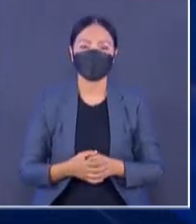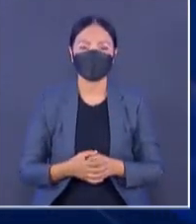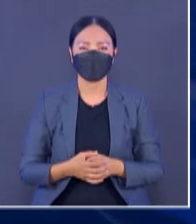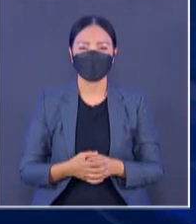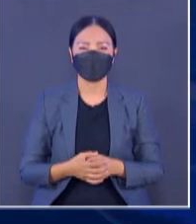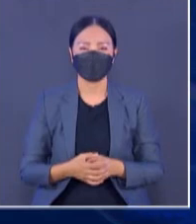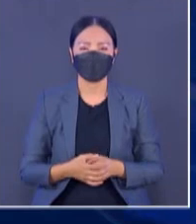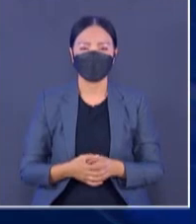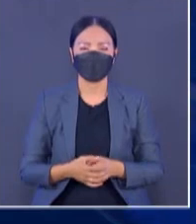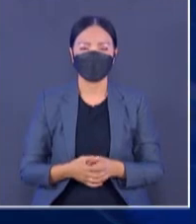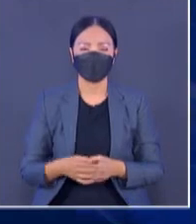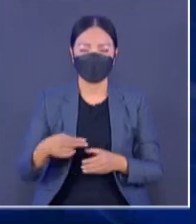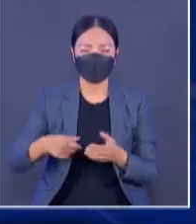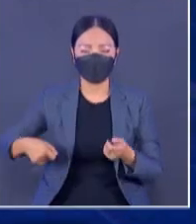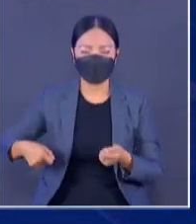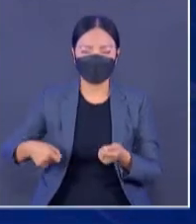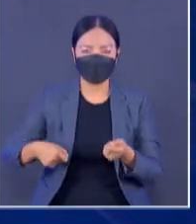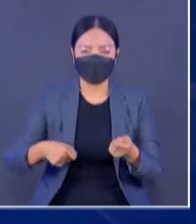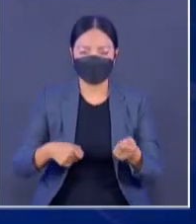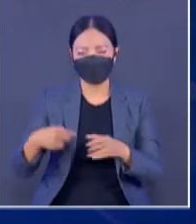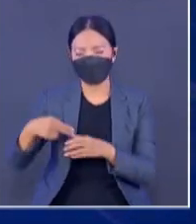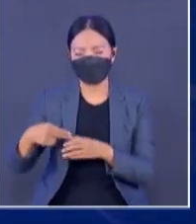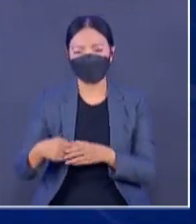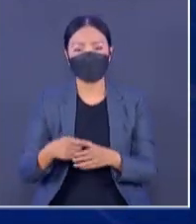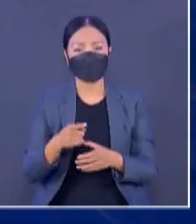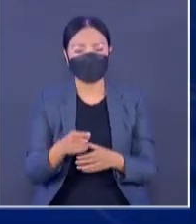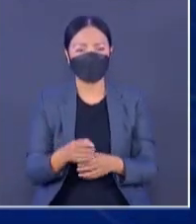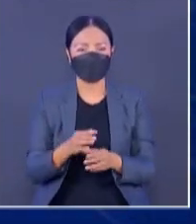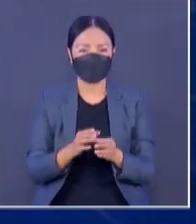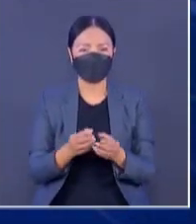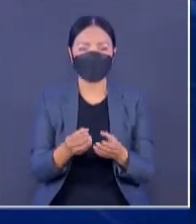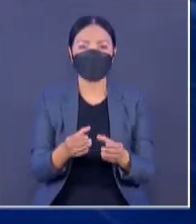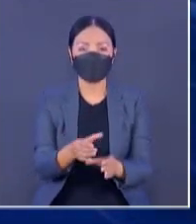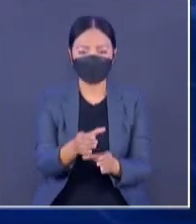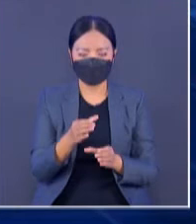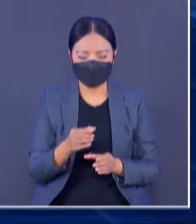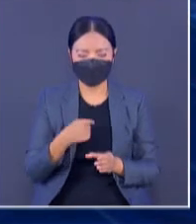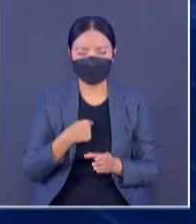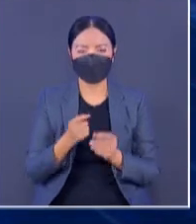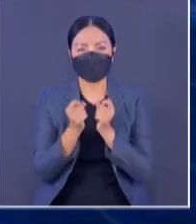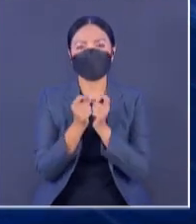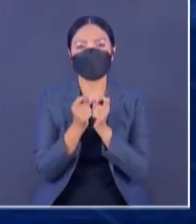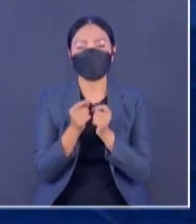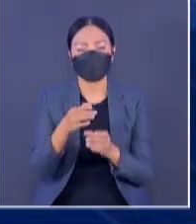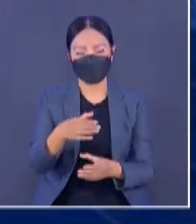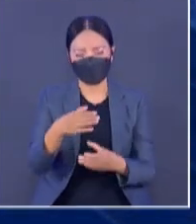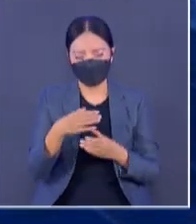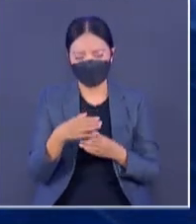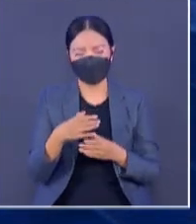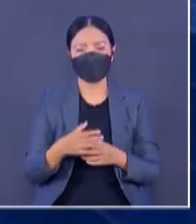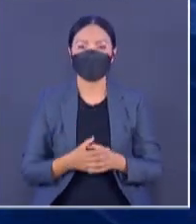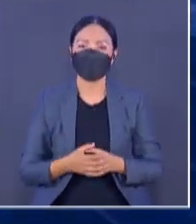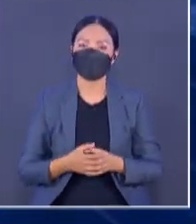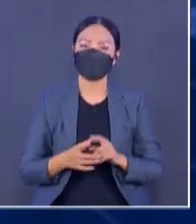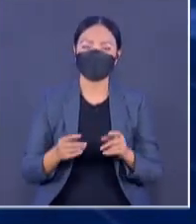กับค่าน้ำมันที่ใช้เนี่ยคุ้มกันหรือเปล่า วนเรือกลับมาเพื่อ มาจงมามีสำเร็จรูป มามากกระป๋องนะฮะ แต่การบริ